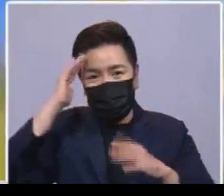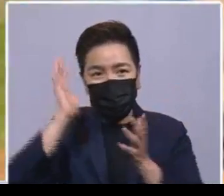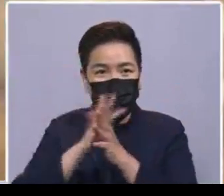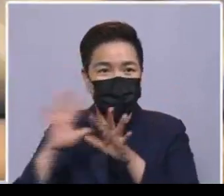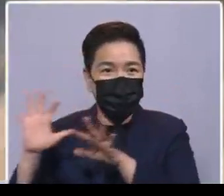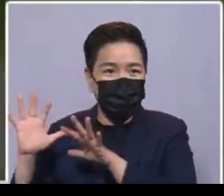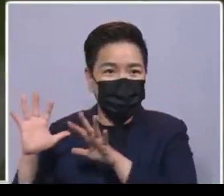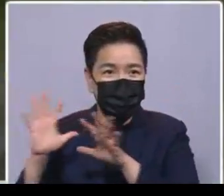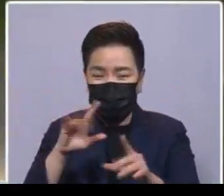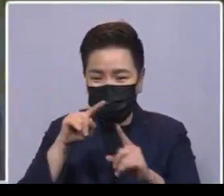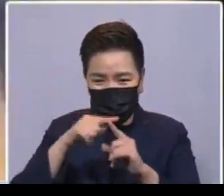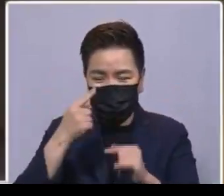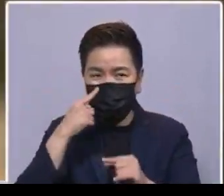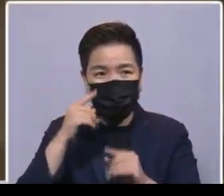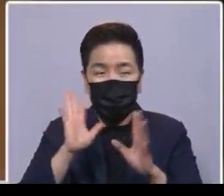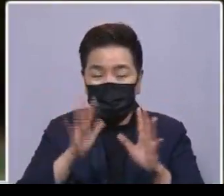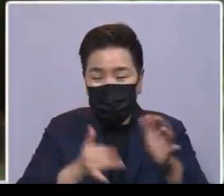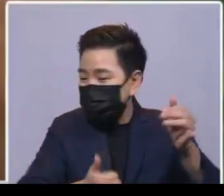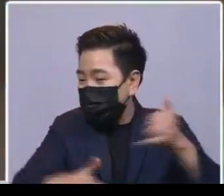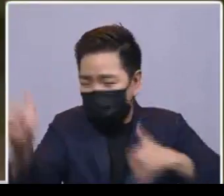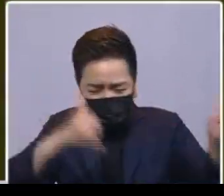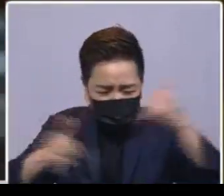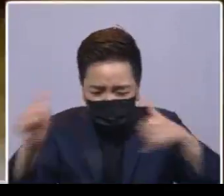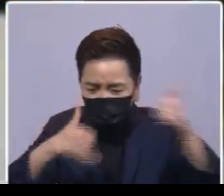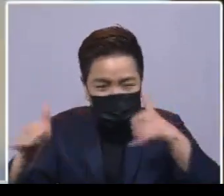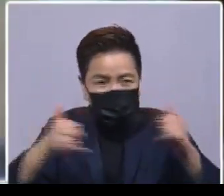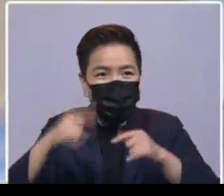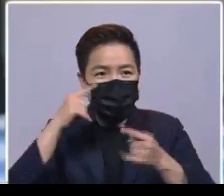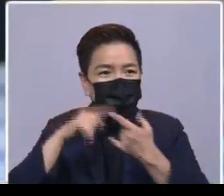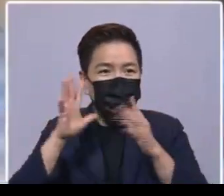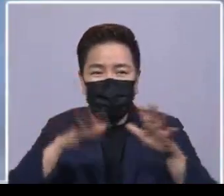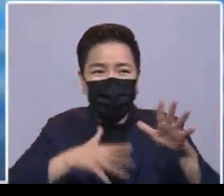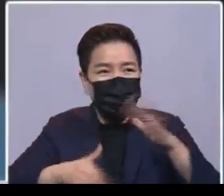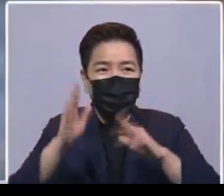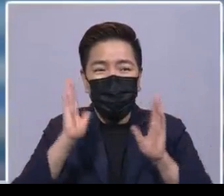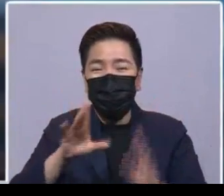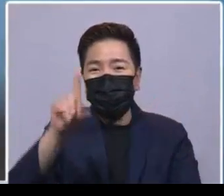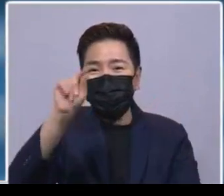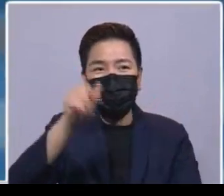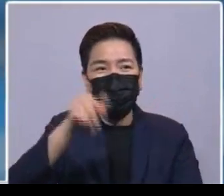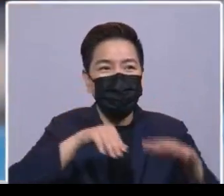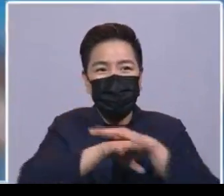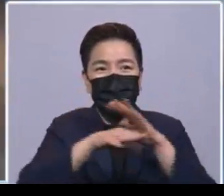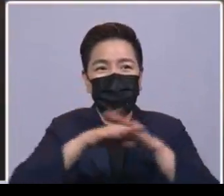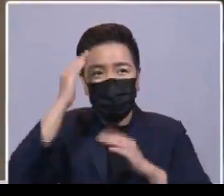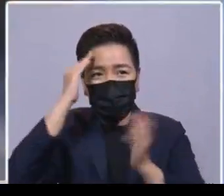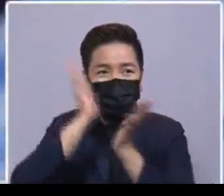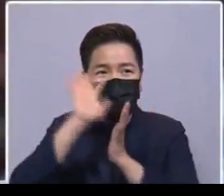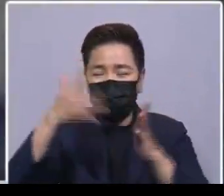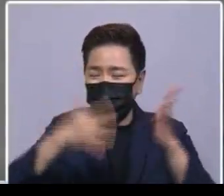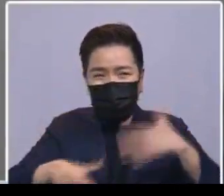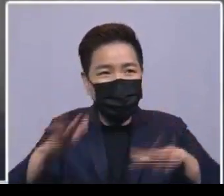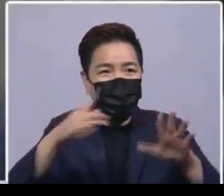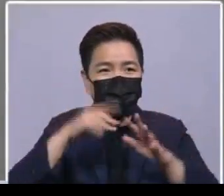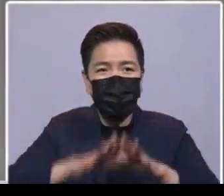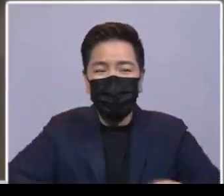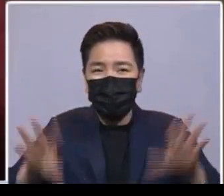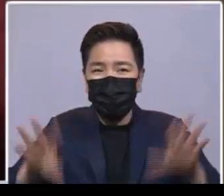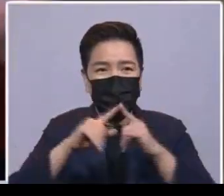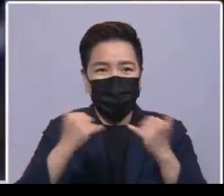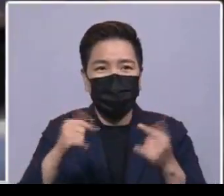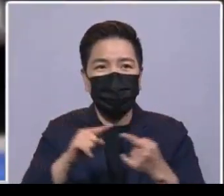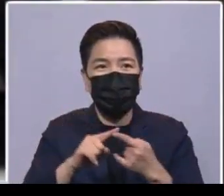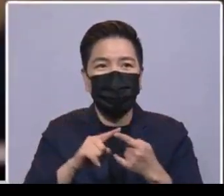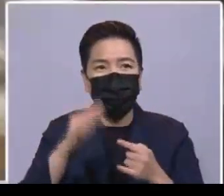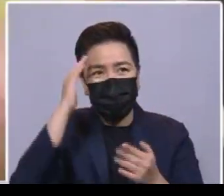ไม่บอกนะไปถึงก็แตกค่ะวงแตกวงไฮโลนี่แหละค่ะนักพนัน20คนเฮ้ยมาแล้วตำรวจมาแล้วไปคนละทิศละทางค่ะ